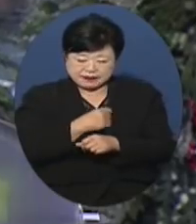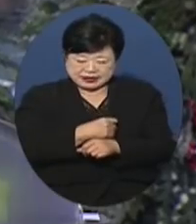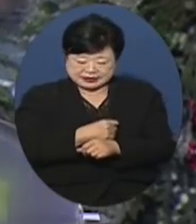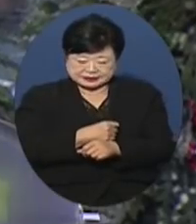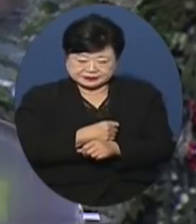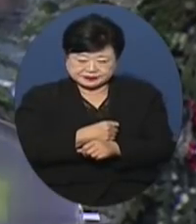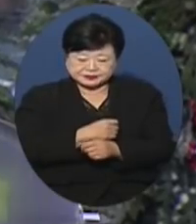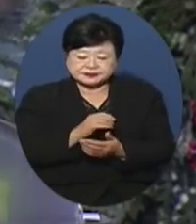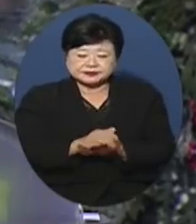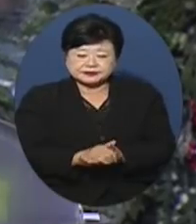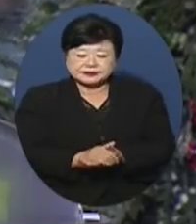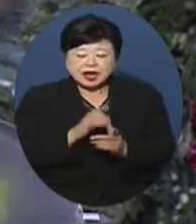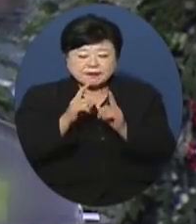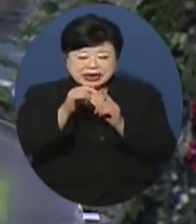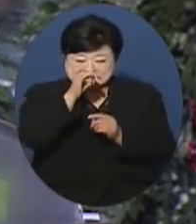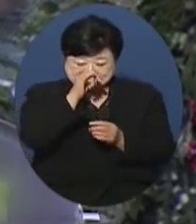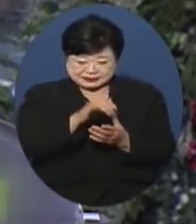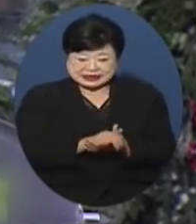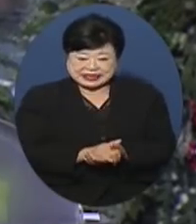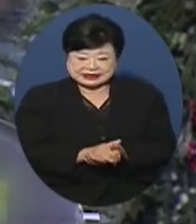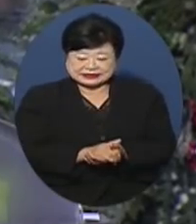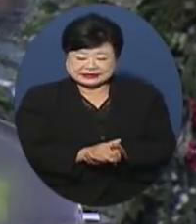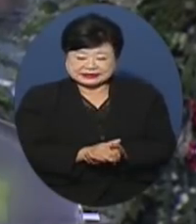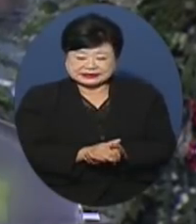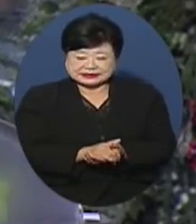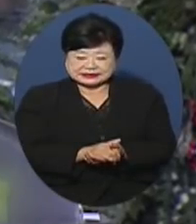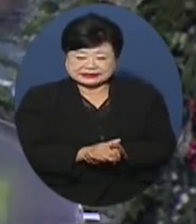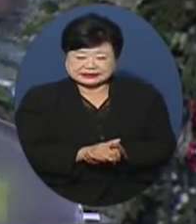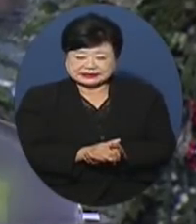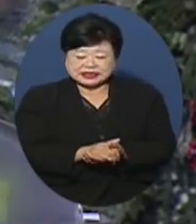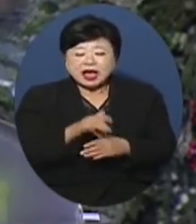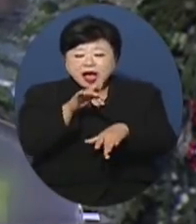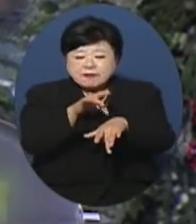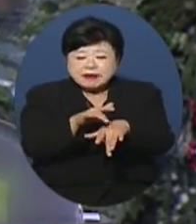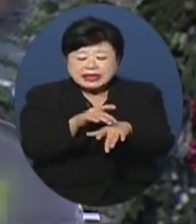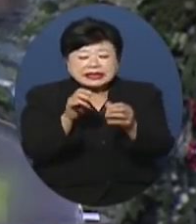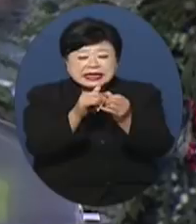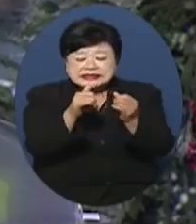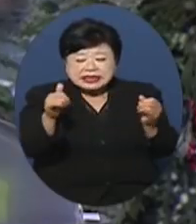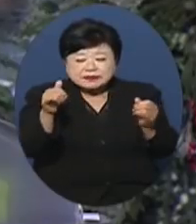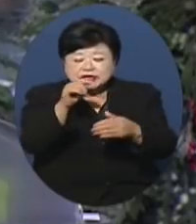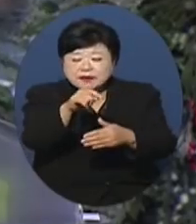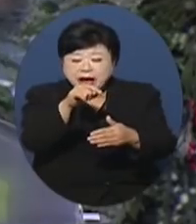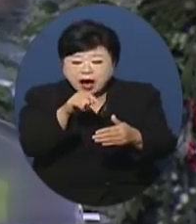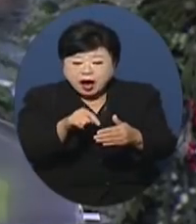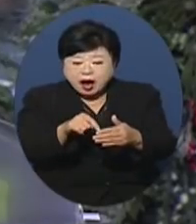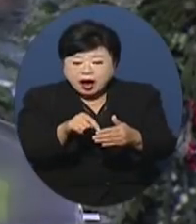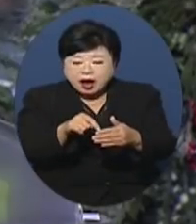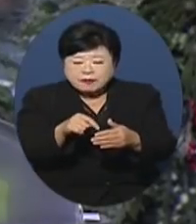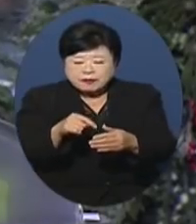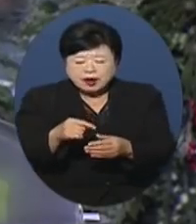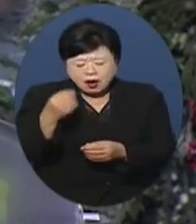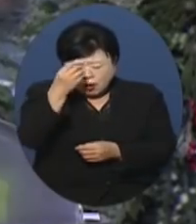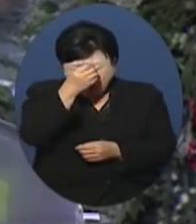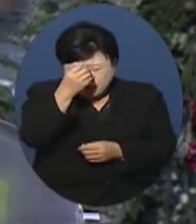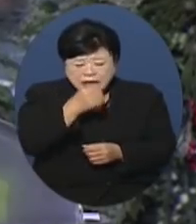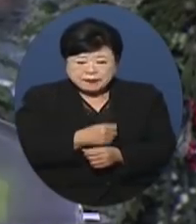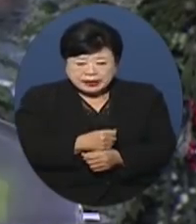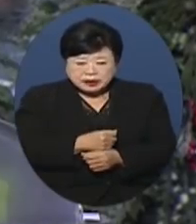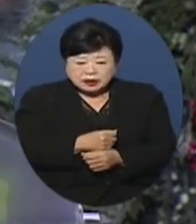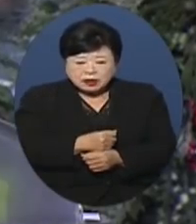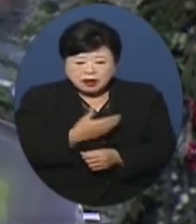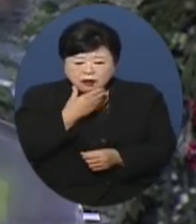못하게 함이라고 말했습니다. 마귀가 사람들의 마음을 혼미하게 만들어